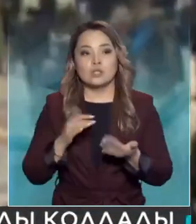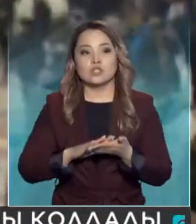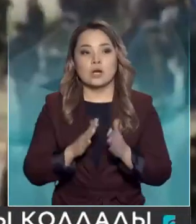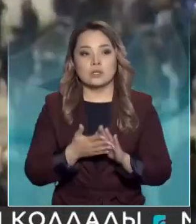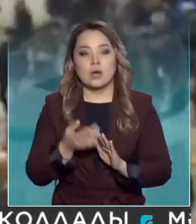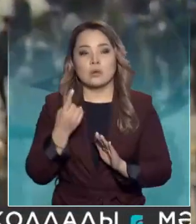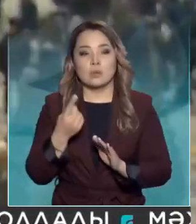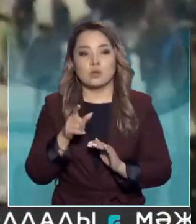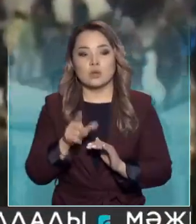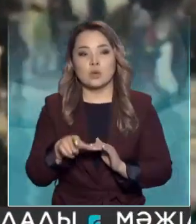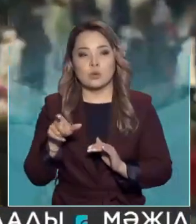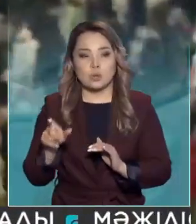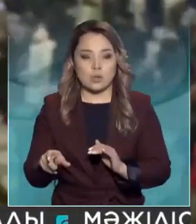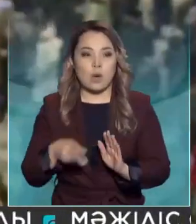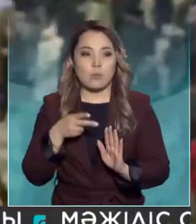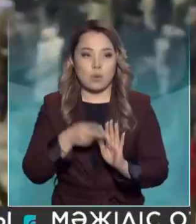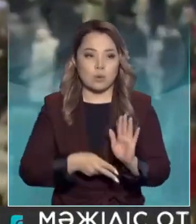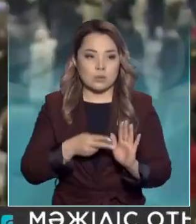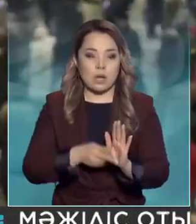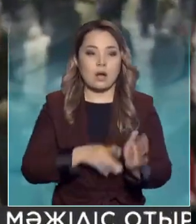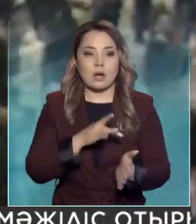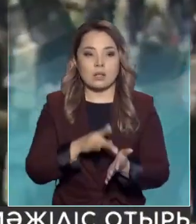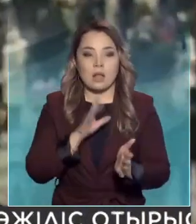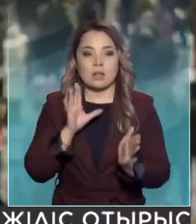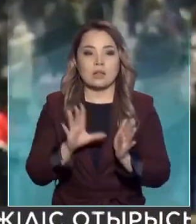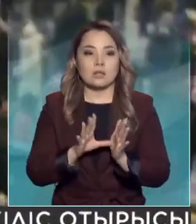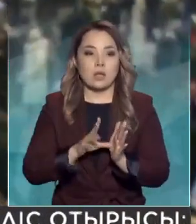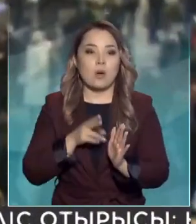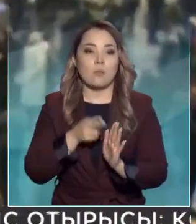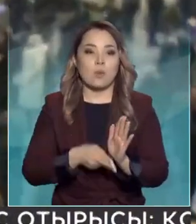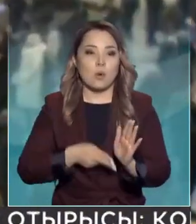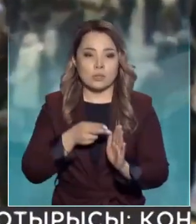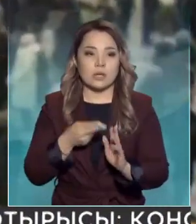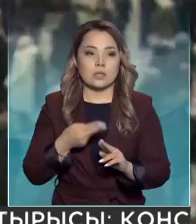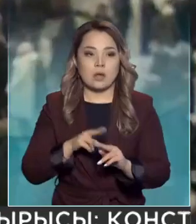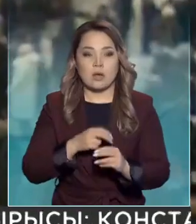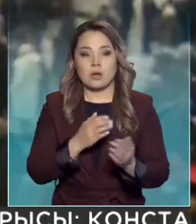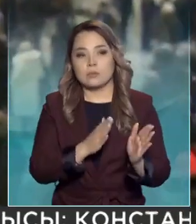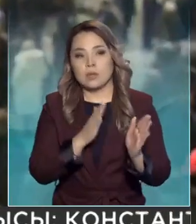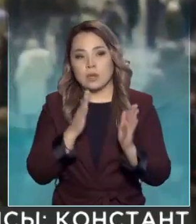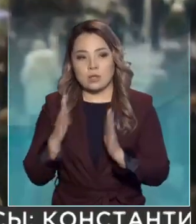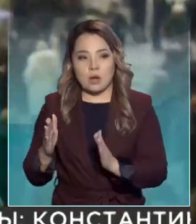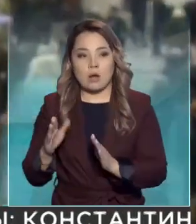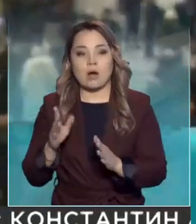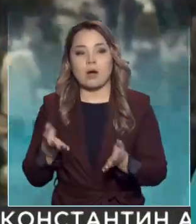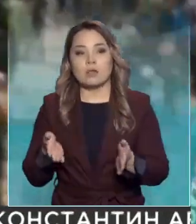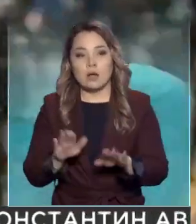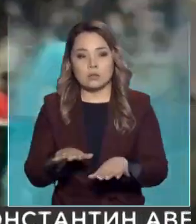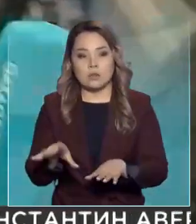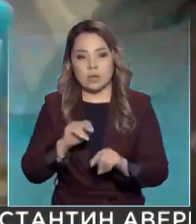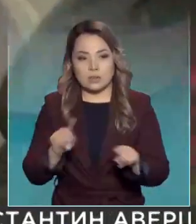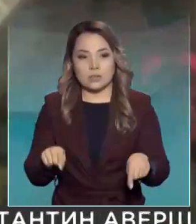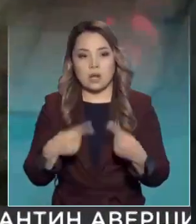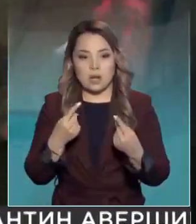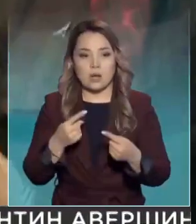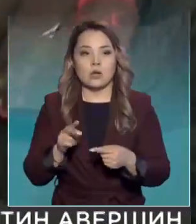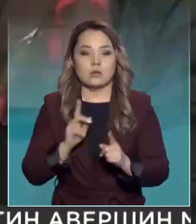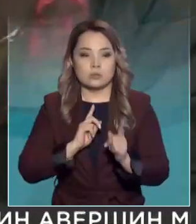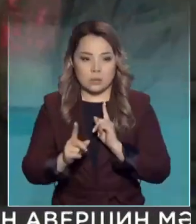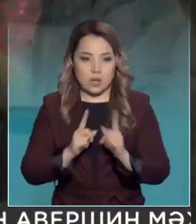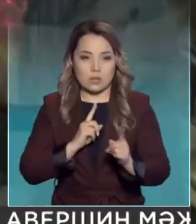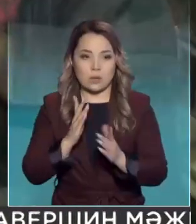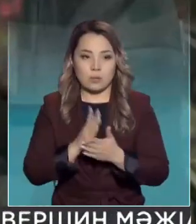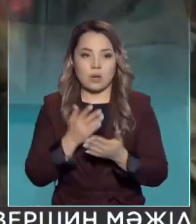бізде бір жолаушылар пойызы және бір қаламандық электропойыз кешігуде, қалғаны қалпына келтірілуде. Демек, қазіргі